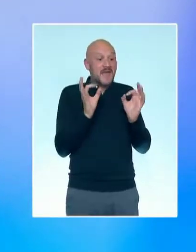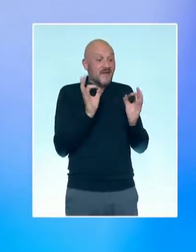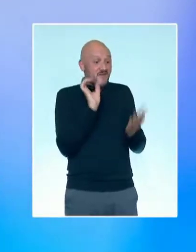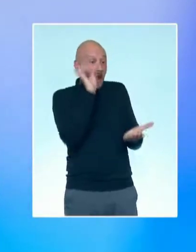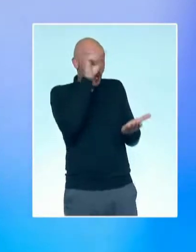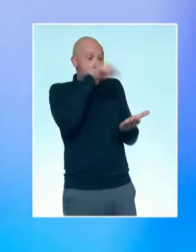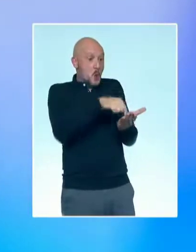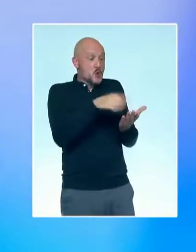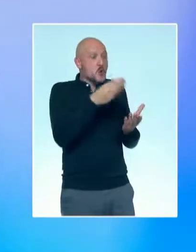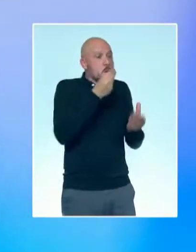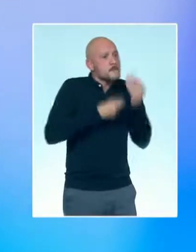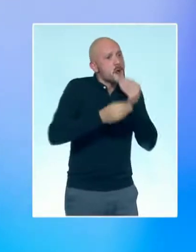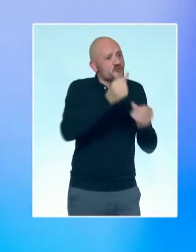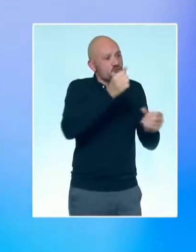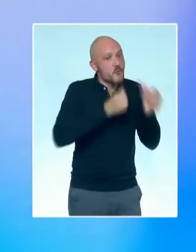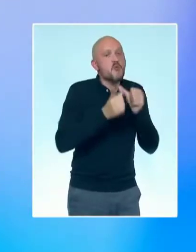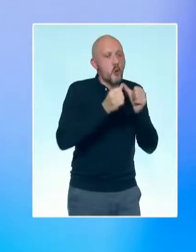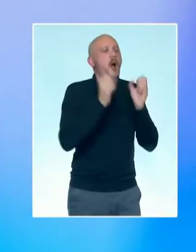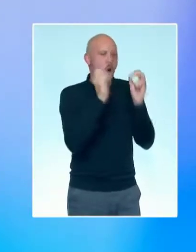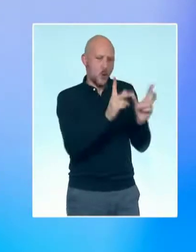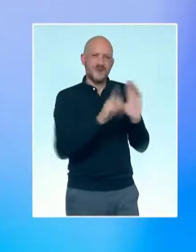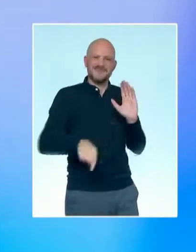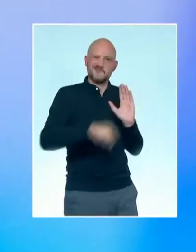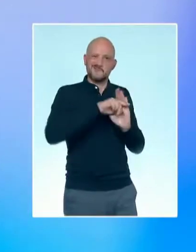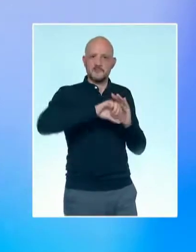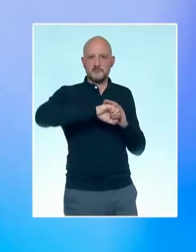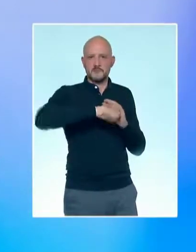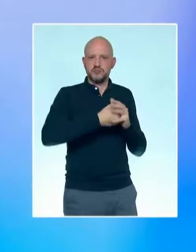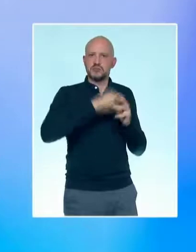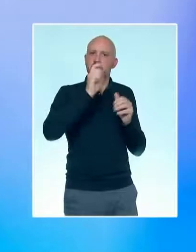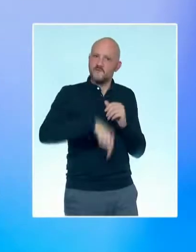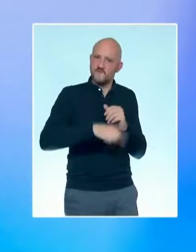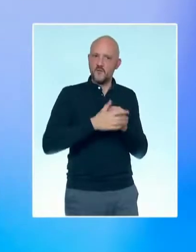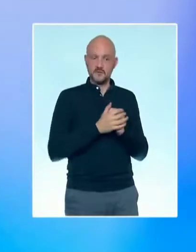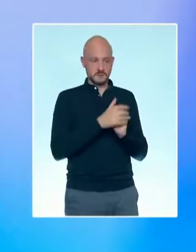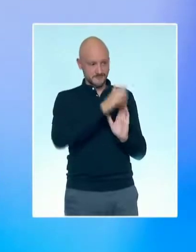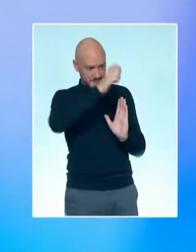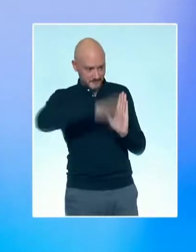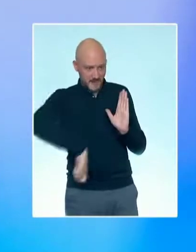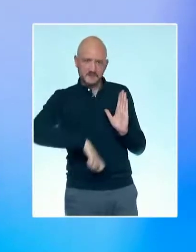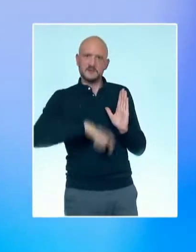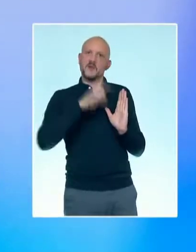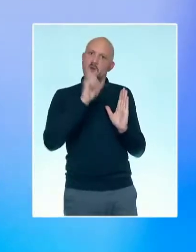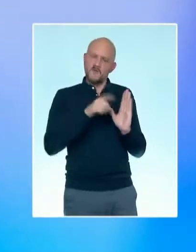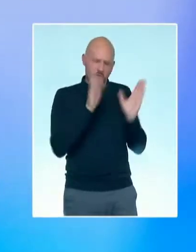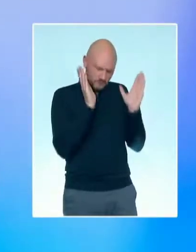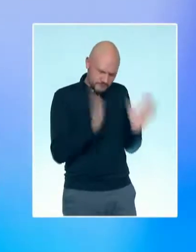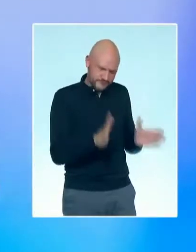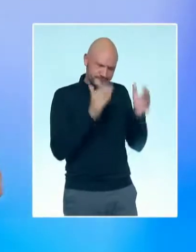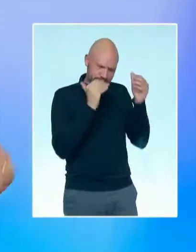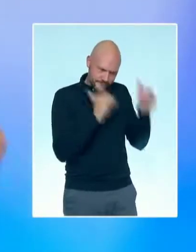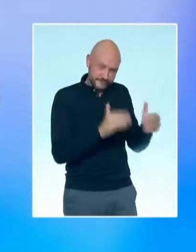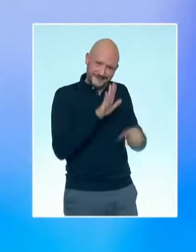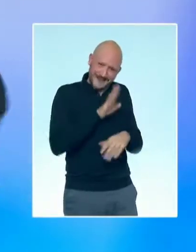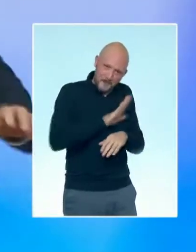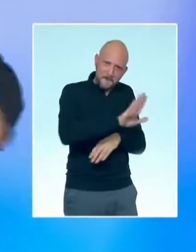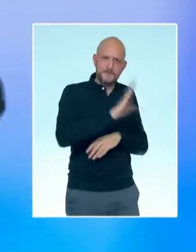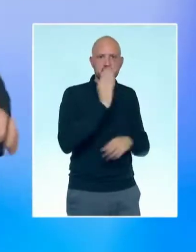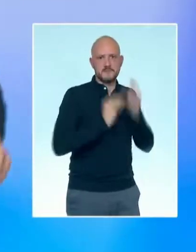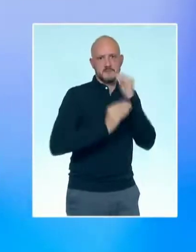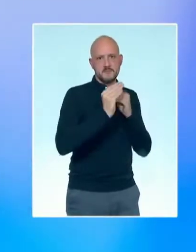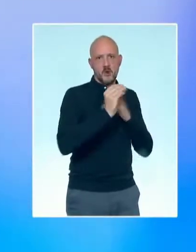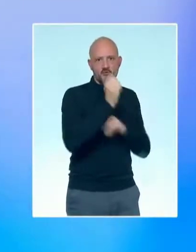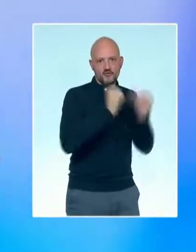Là, il faut des règles extrêmement strictes. Le pass, si on peut isoler la zone concernée, et